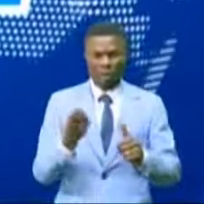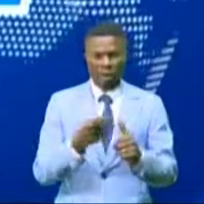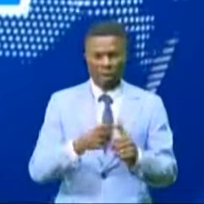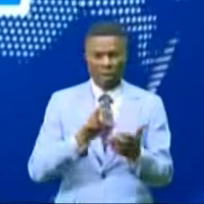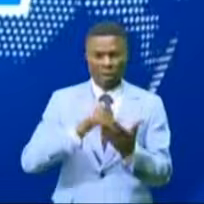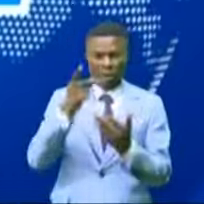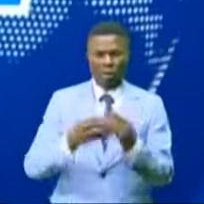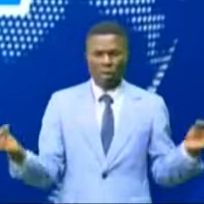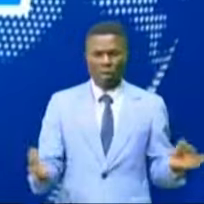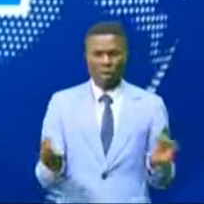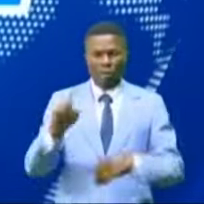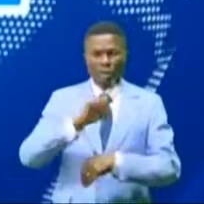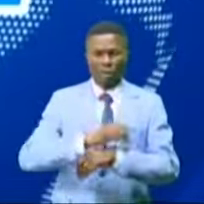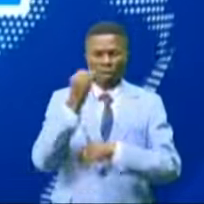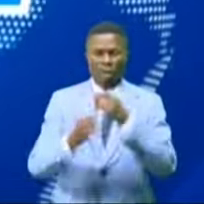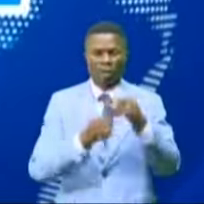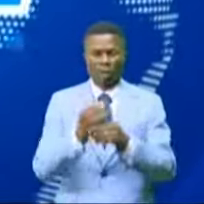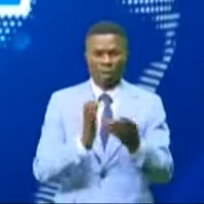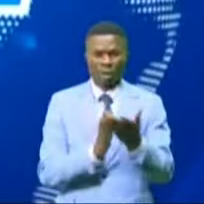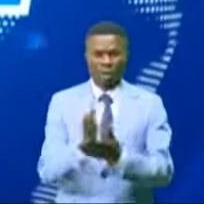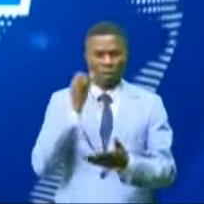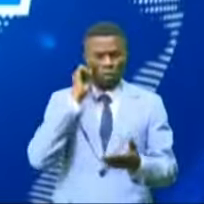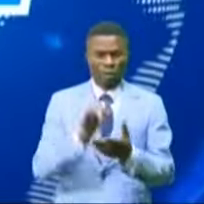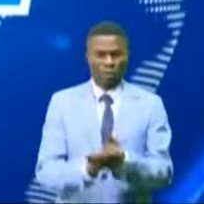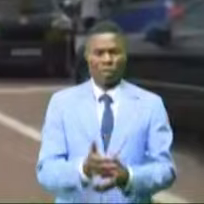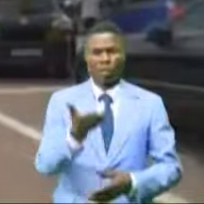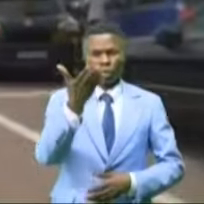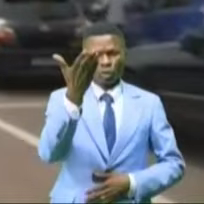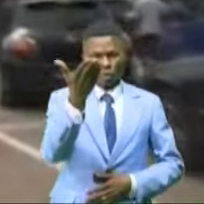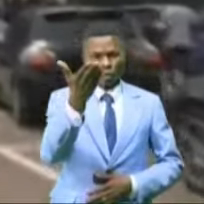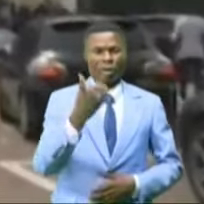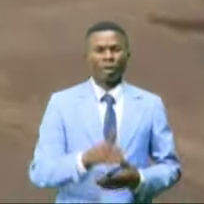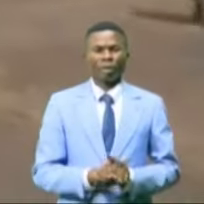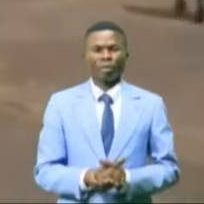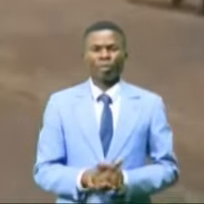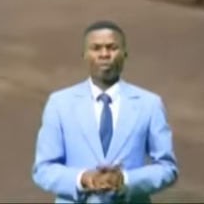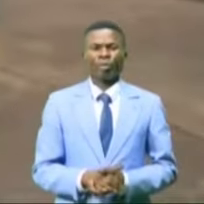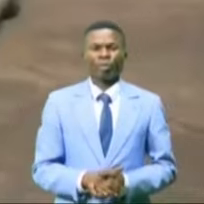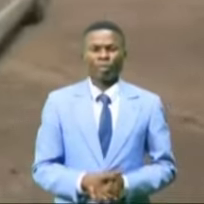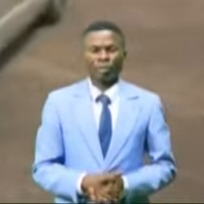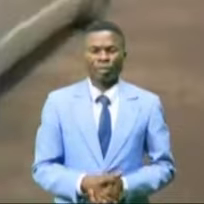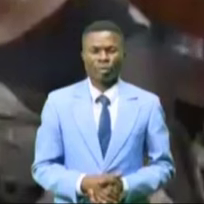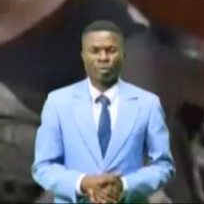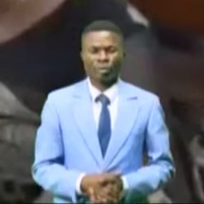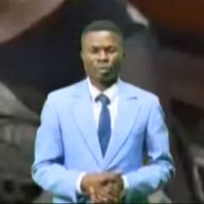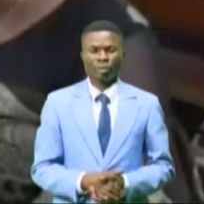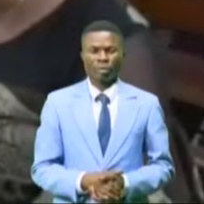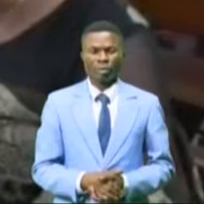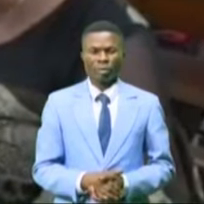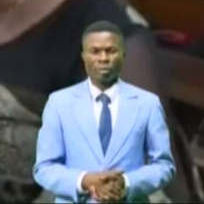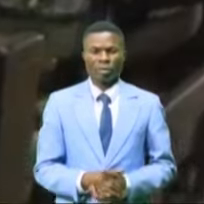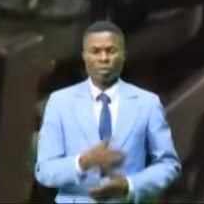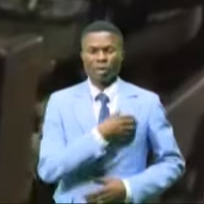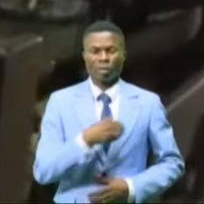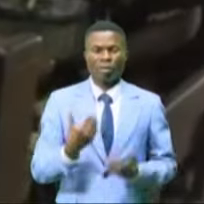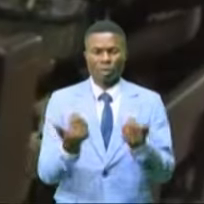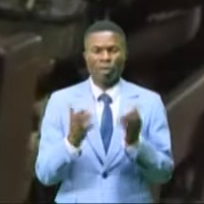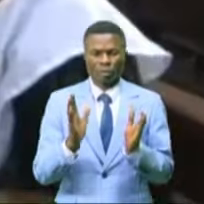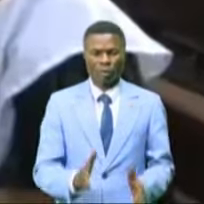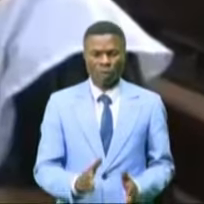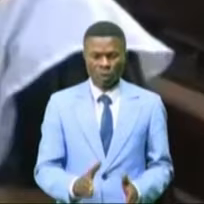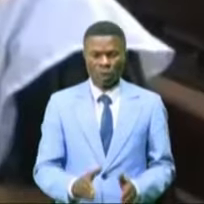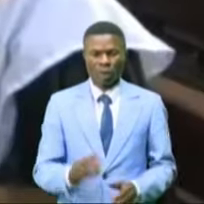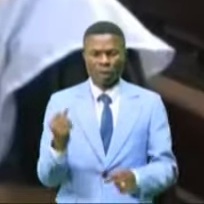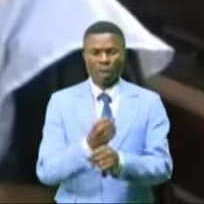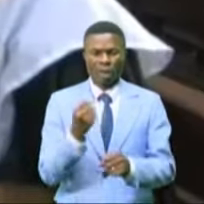cadre de la célébration de la Journée internationale des droits des femmes. Reportage. Le moment était propice pour ces femmes volontaires secouristes de la